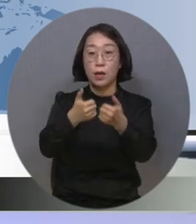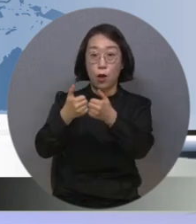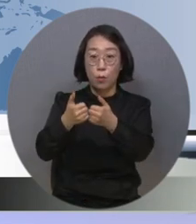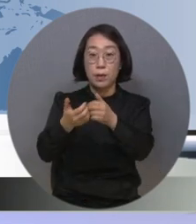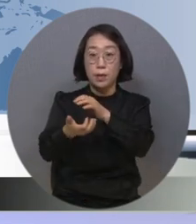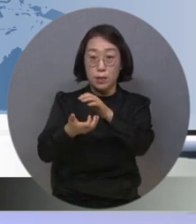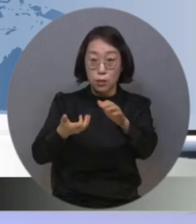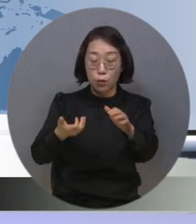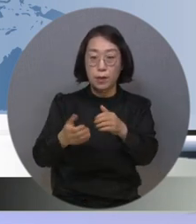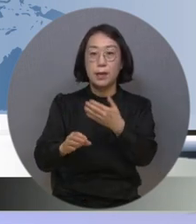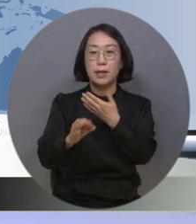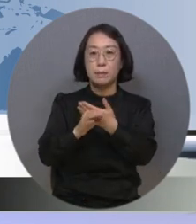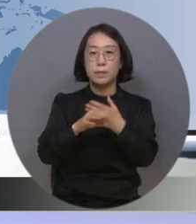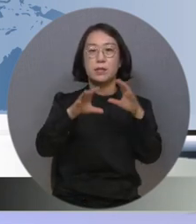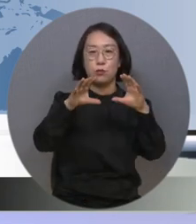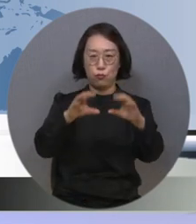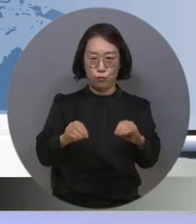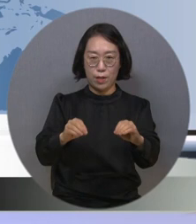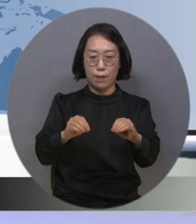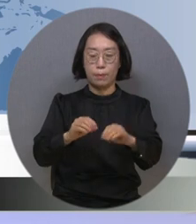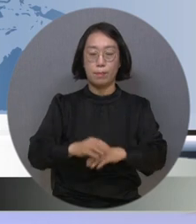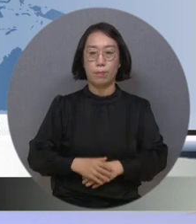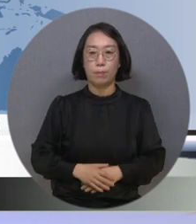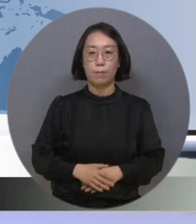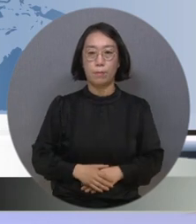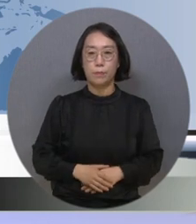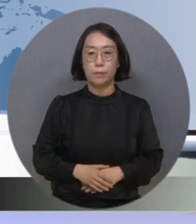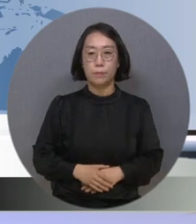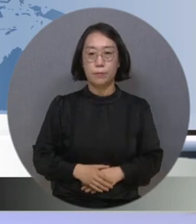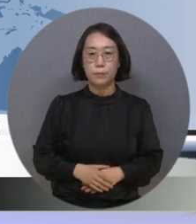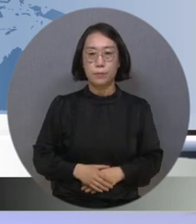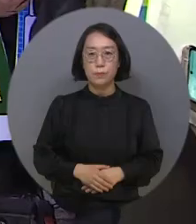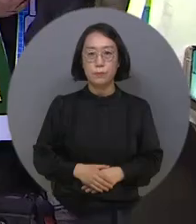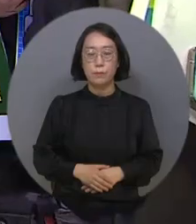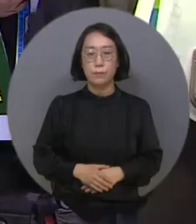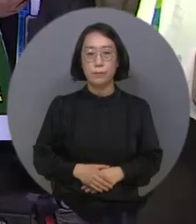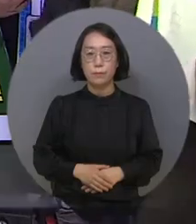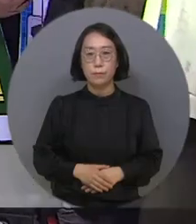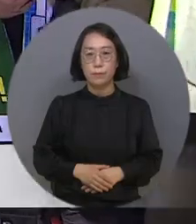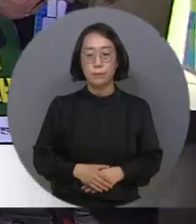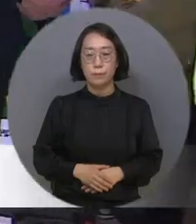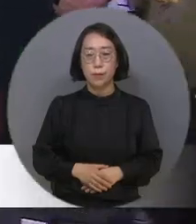잠정 중단한다고 밝혔습니다. 박성윤 기자입니다.